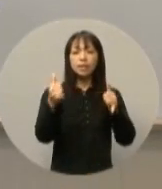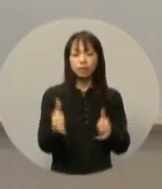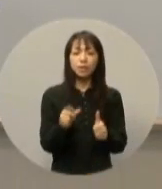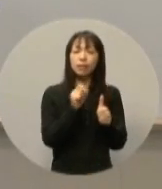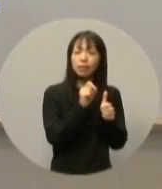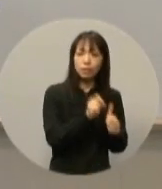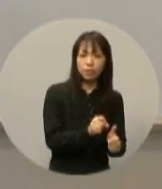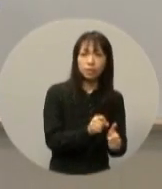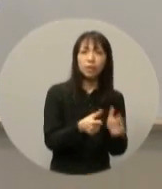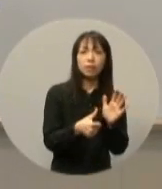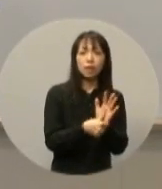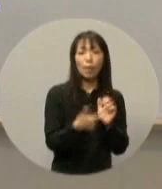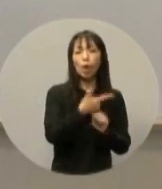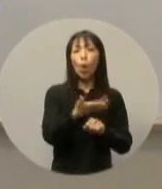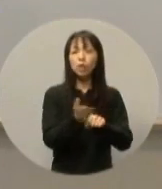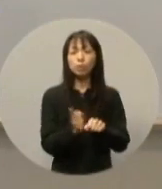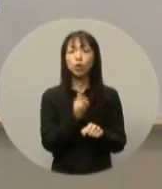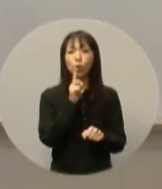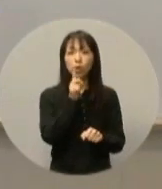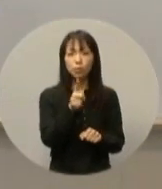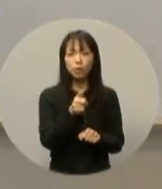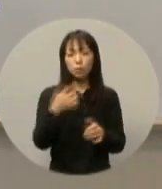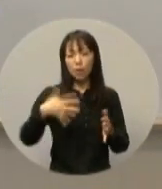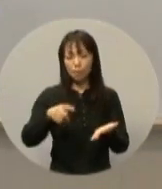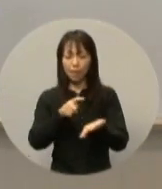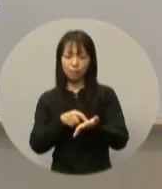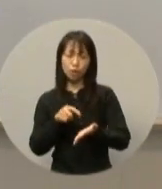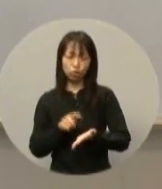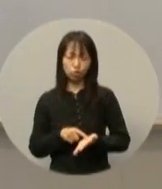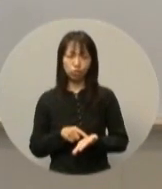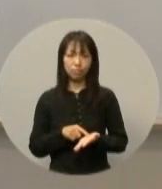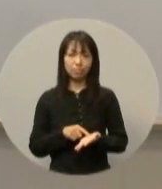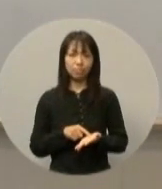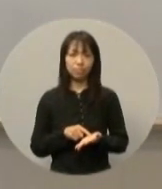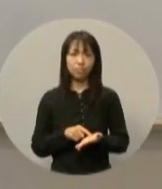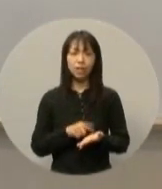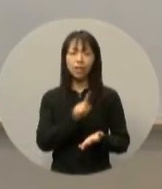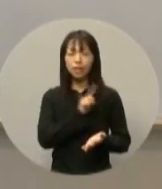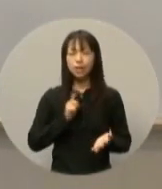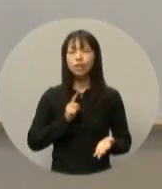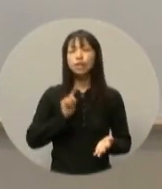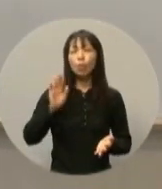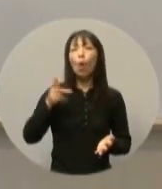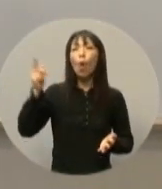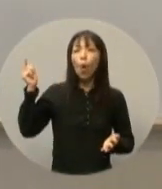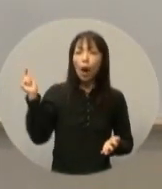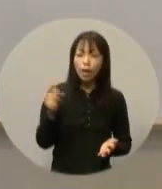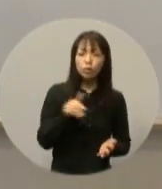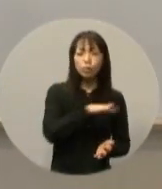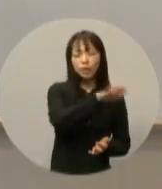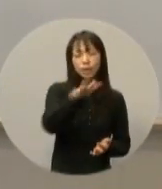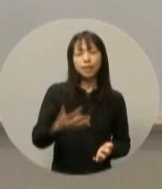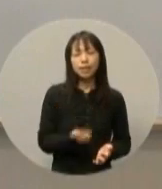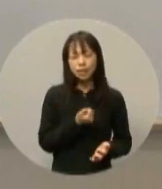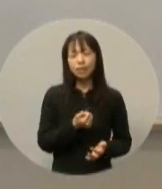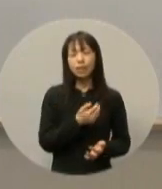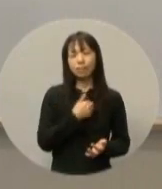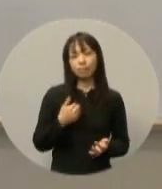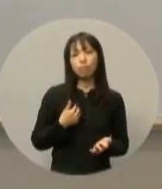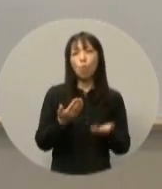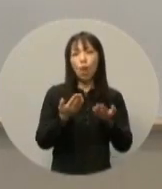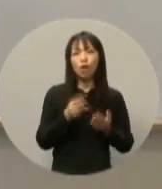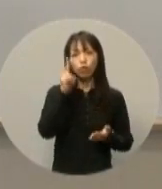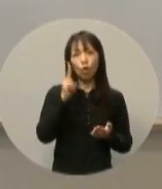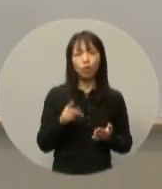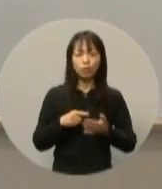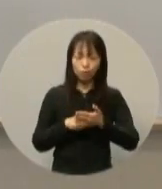の賊になりましたえ大島と申しますえまだまだ未熟なところはありますがでも市民の皆さんに信頼される職員になるように